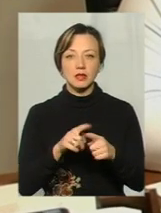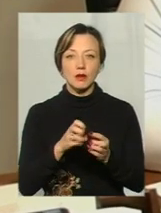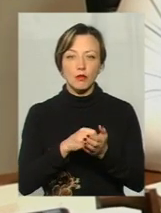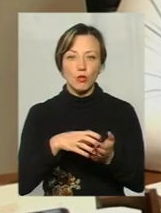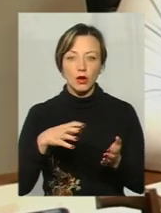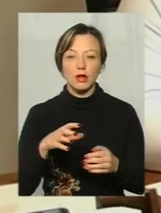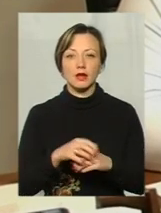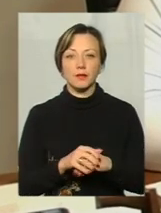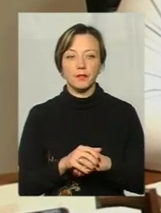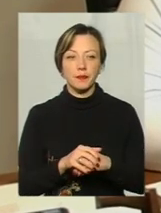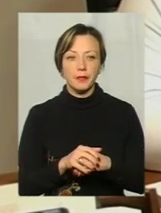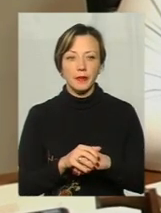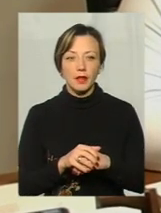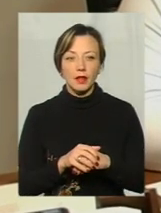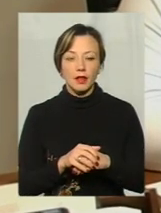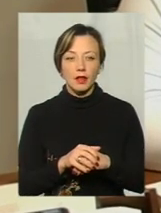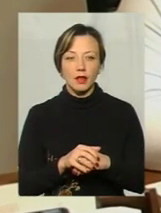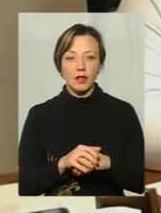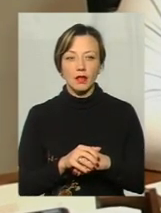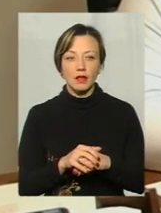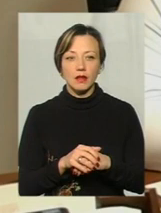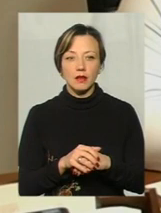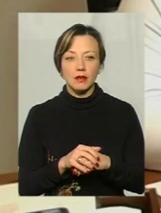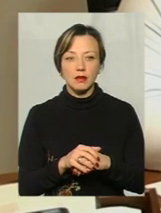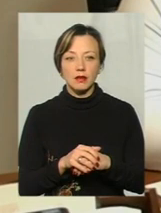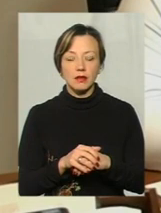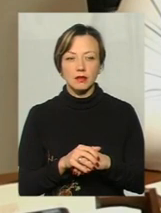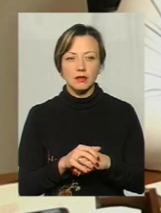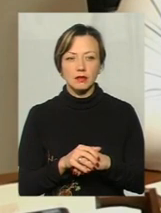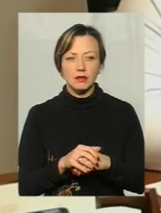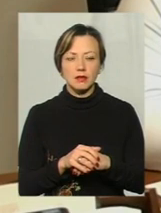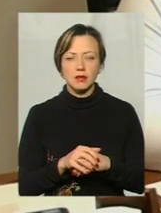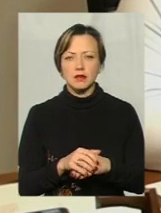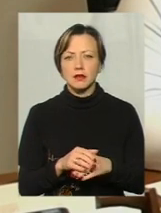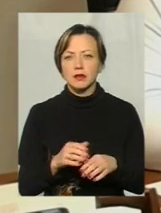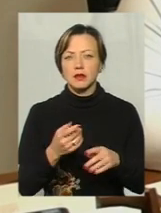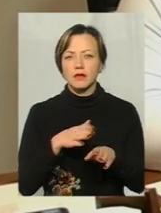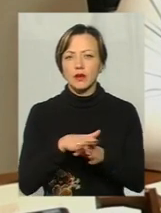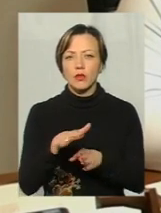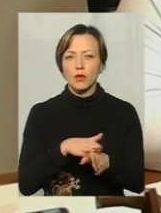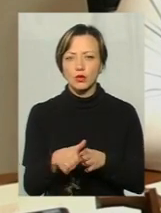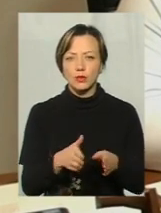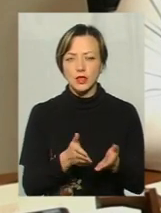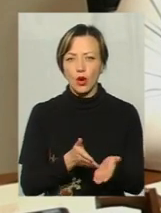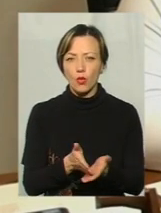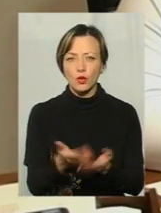пухлин, як радикальні, так і паліативні. І виконуються курси